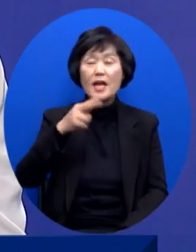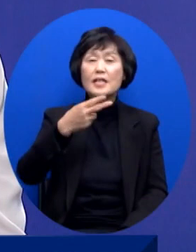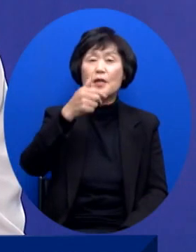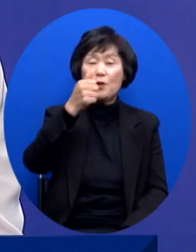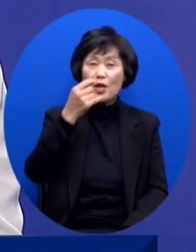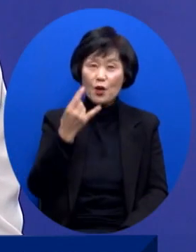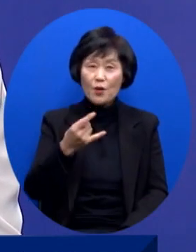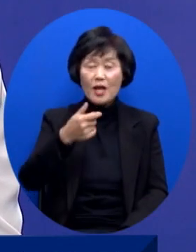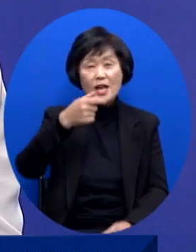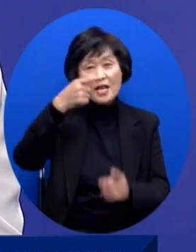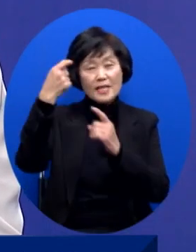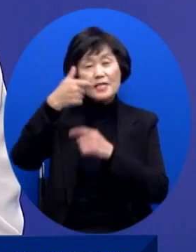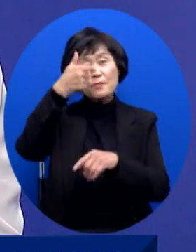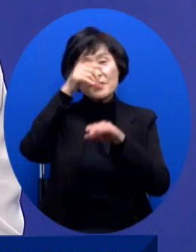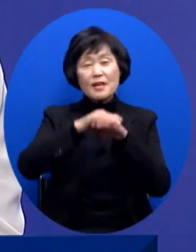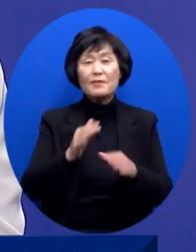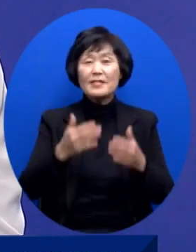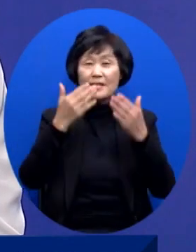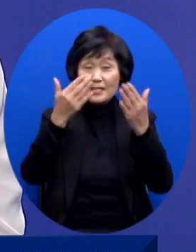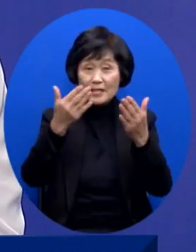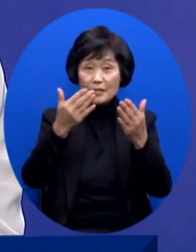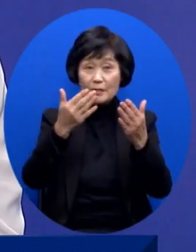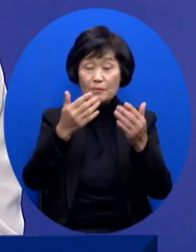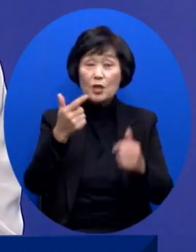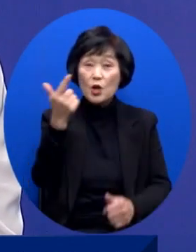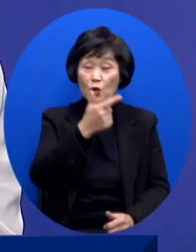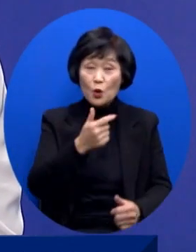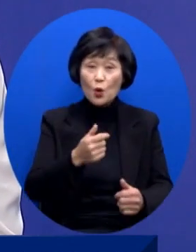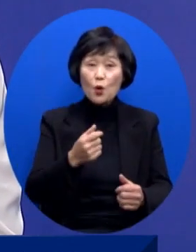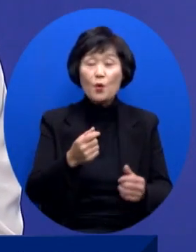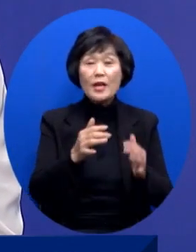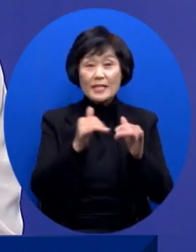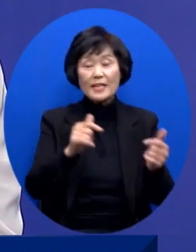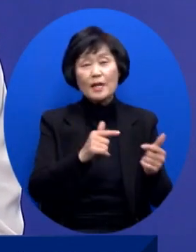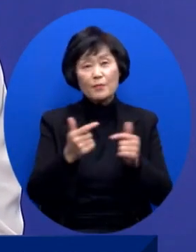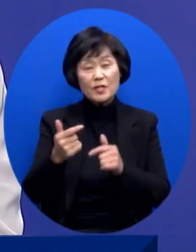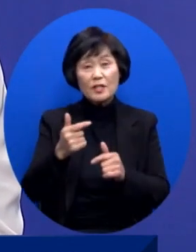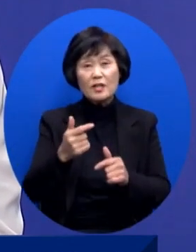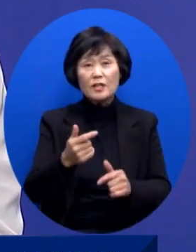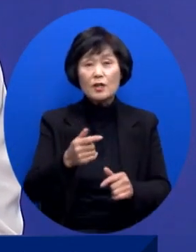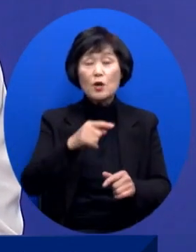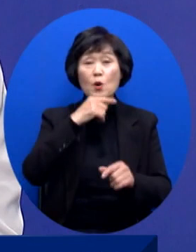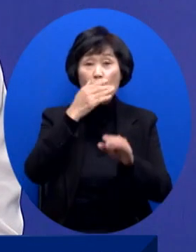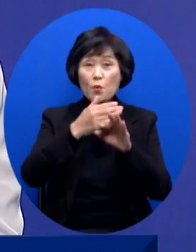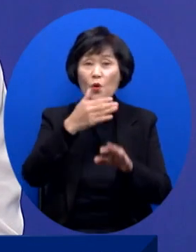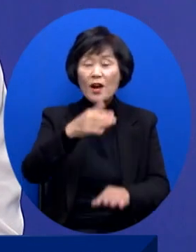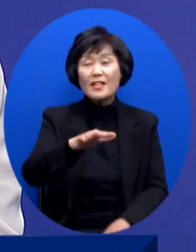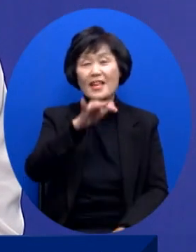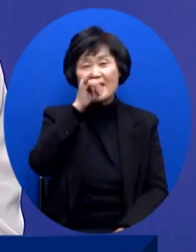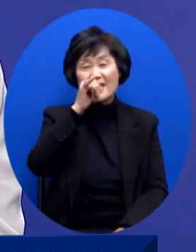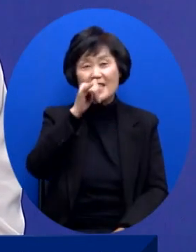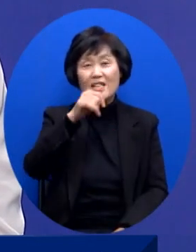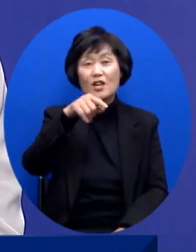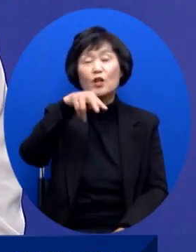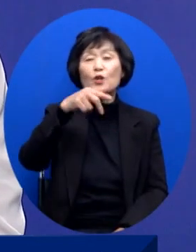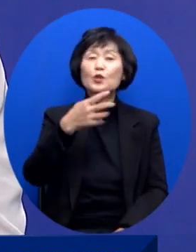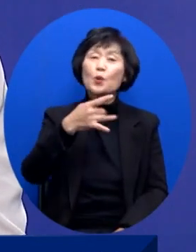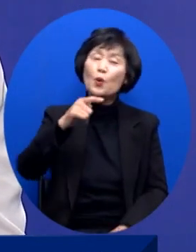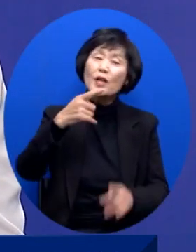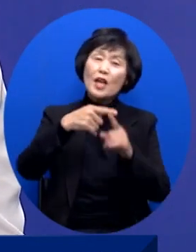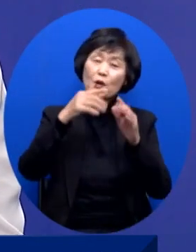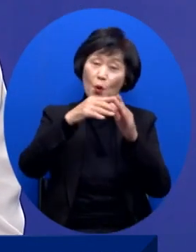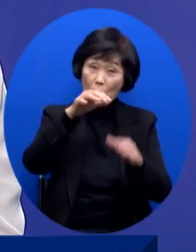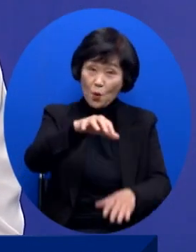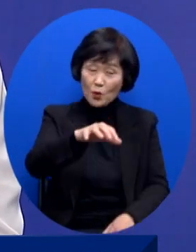드렸습니다. 소래노회 소속 노회원들은 조속한 통일과 북한에 있는 소래교회터에서 예배드리길 소망하며